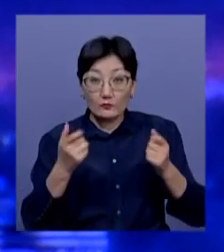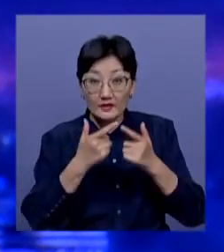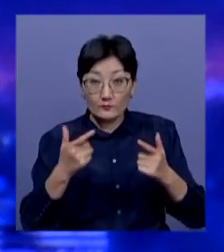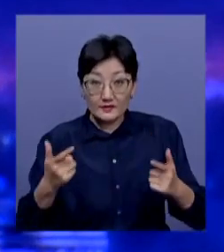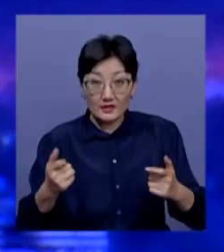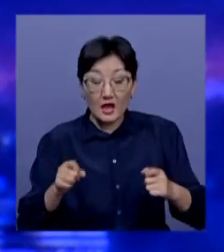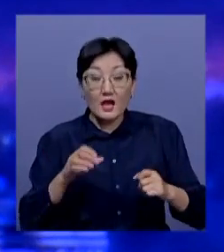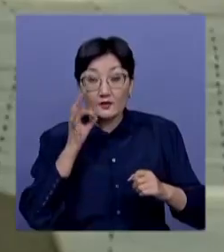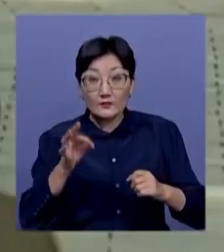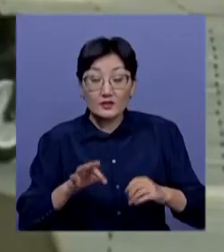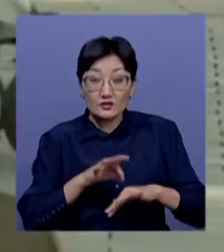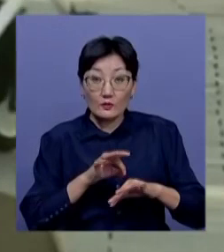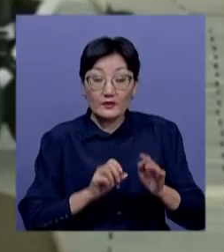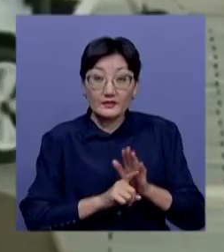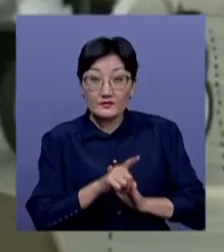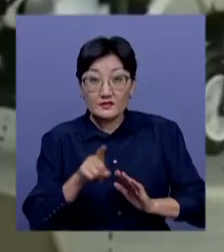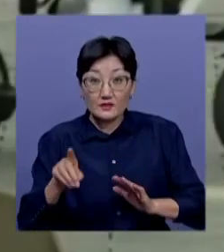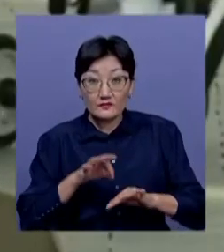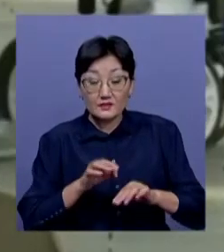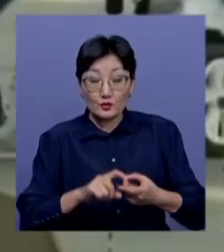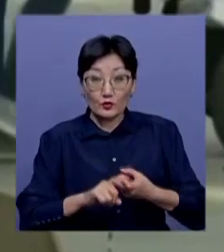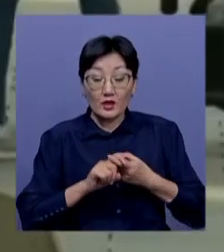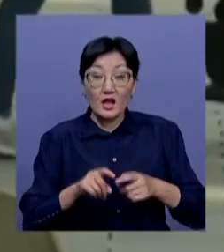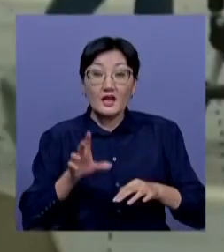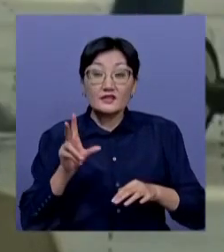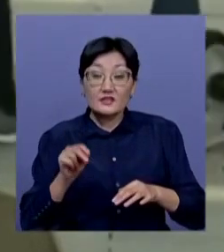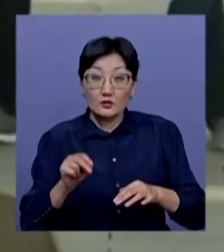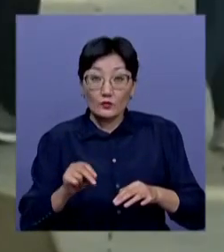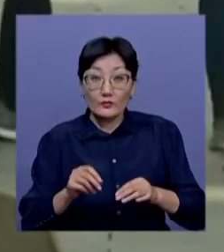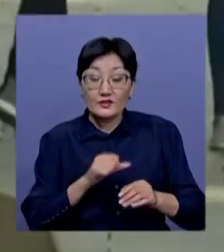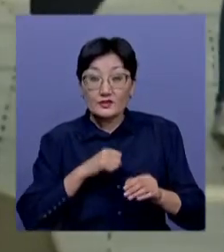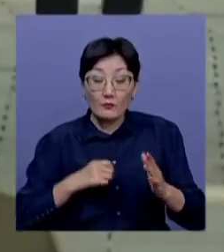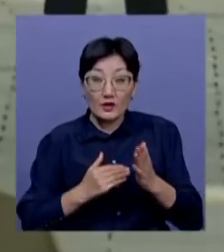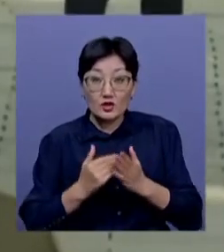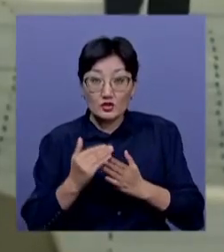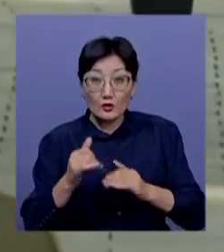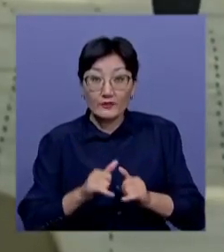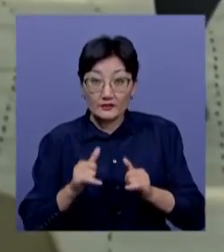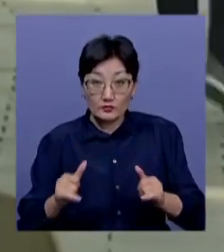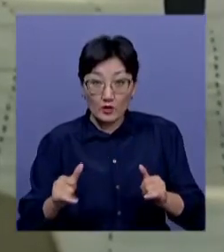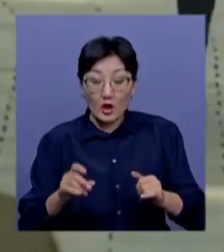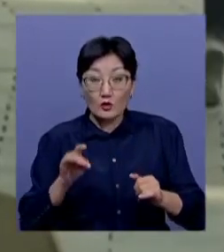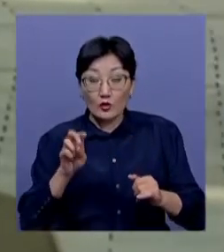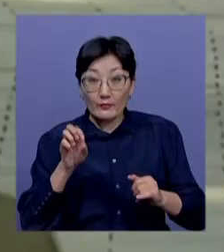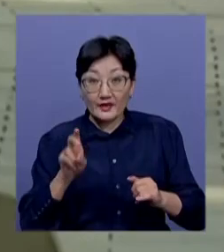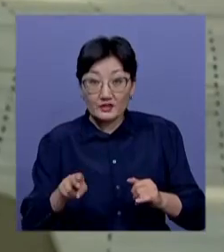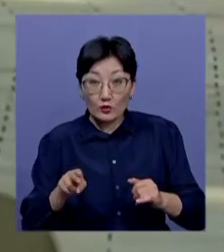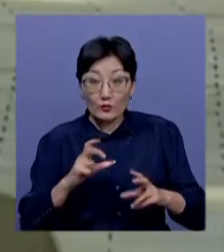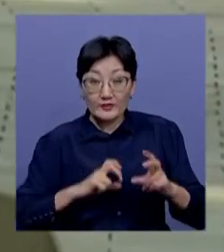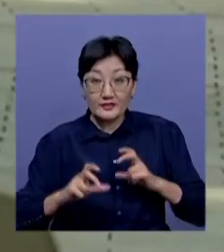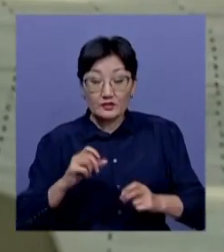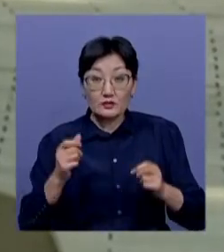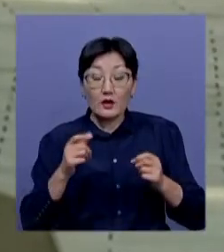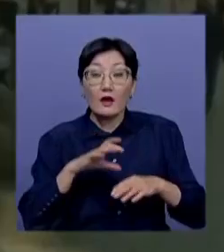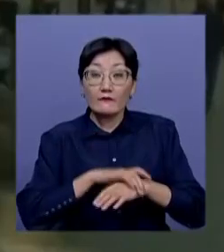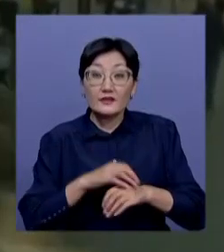Ал Германияда эпидемия басынан коронавирус инфекциясын жұқтырғандардың ең жоғарғы өсімі байқалды. Роберт Кох атындағы институттың